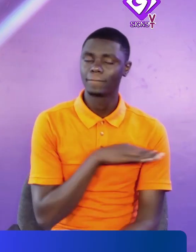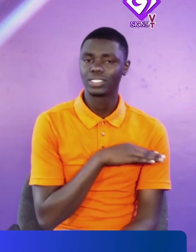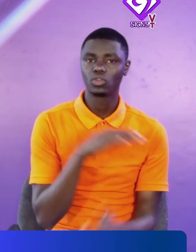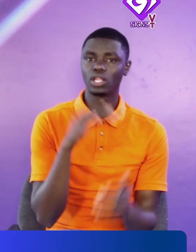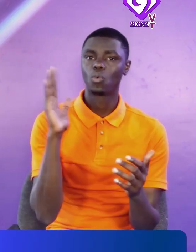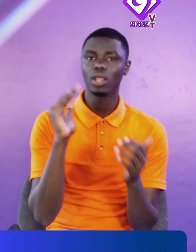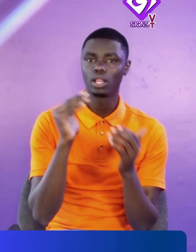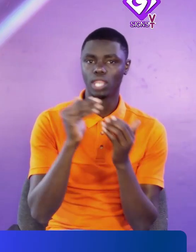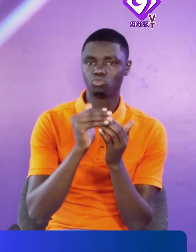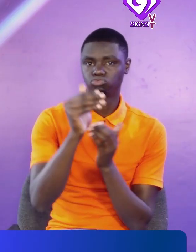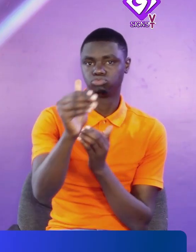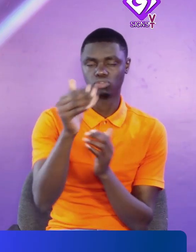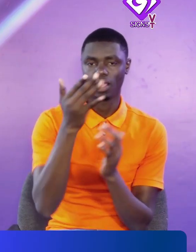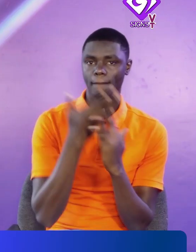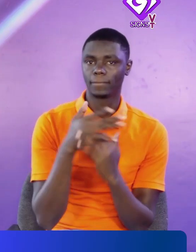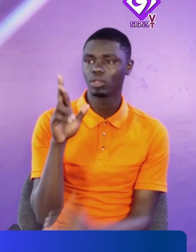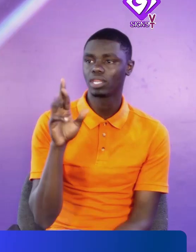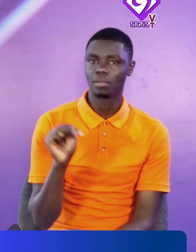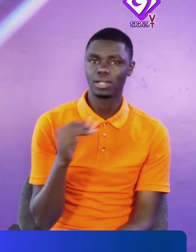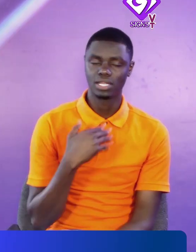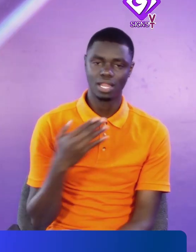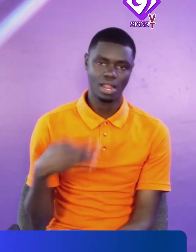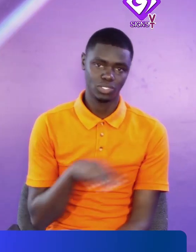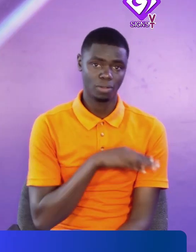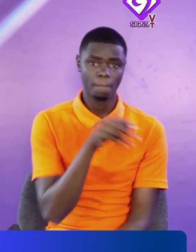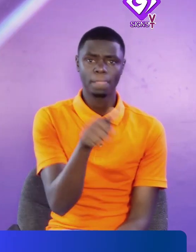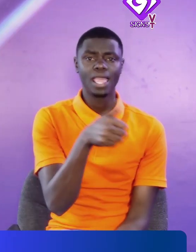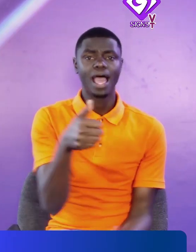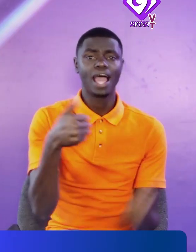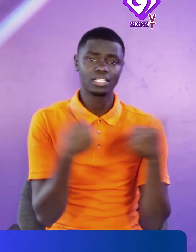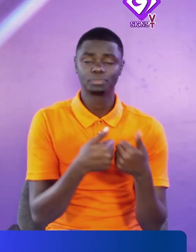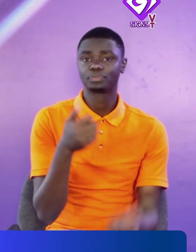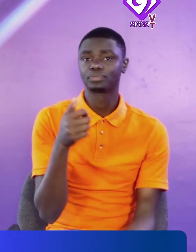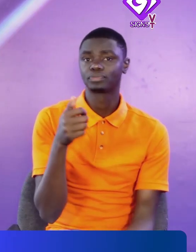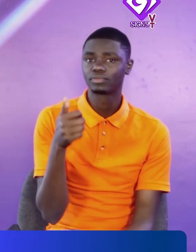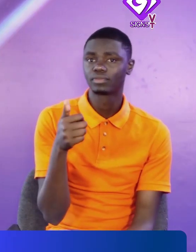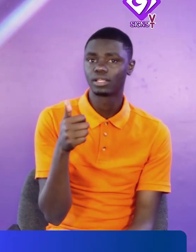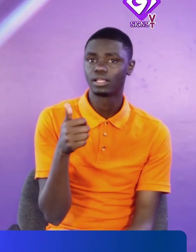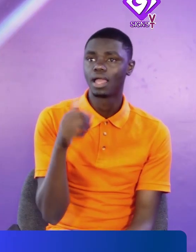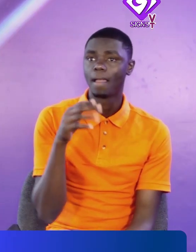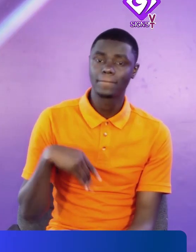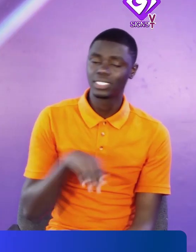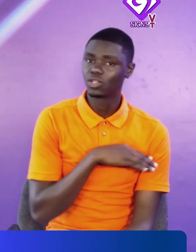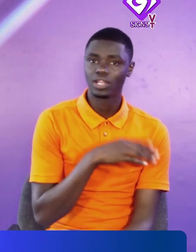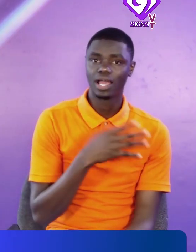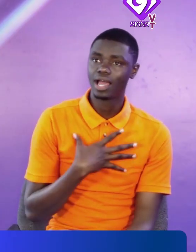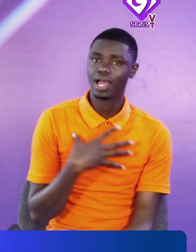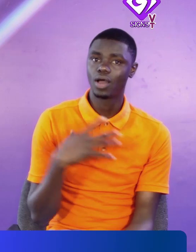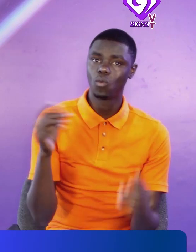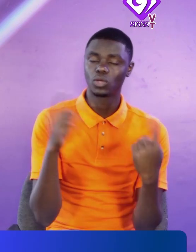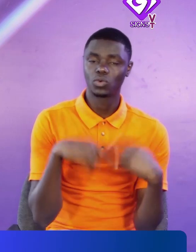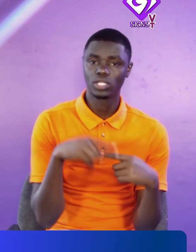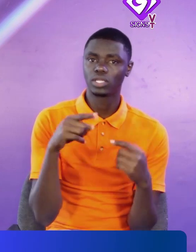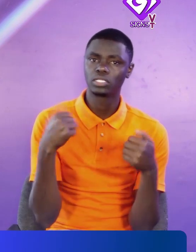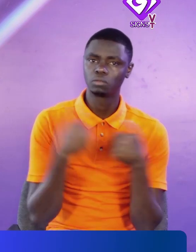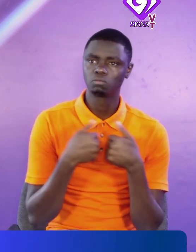yao na Real Madrid. Game nyingine itawakutanisha Sevilla against Barcelona. Barcelona watakuja kwa hii game wakiwa wamejaa